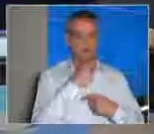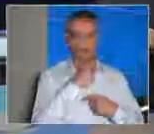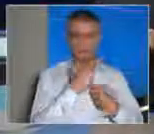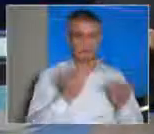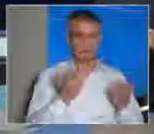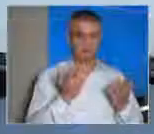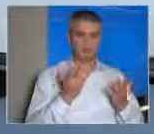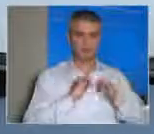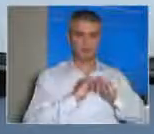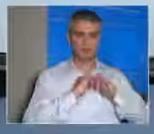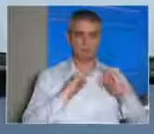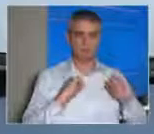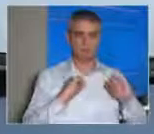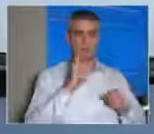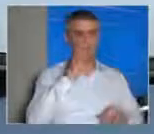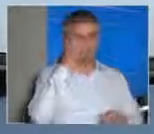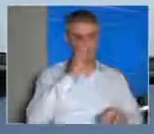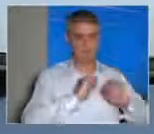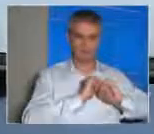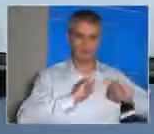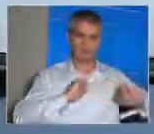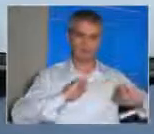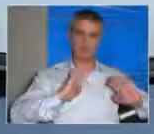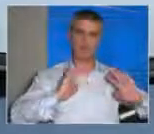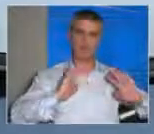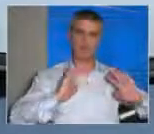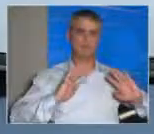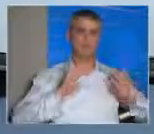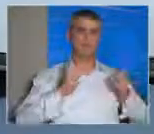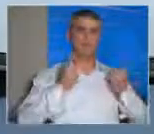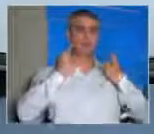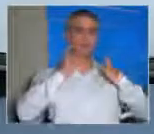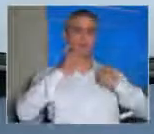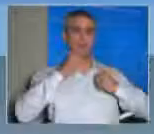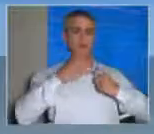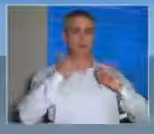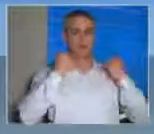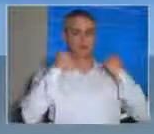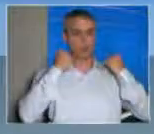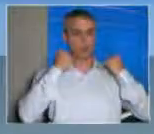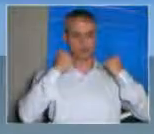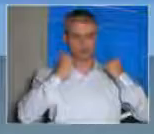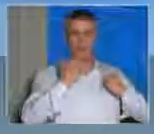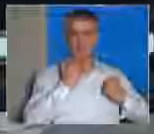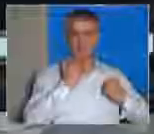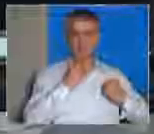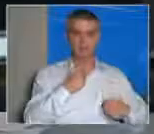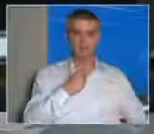זה בנפרד מיש עתיד. אוקיי. המקורית אני קוראת לכך. חוסן. חוסן